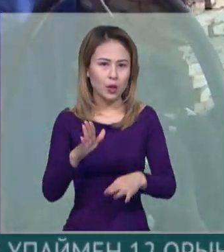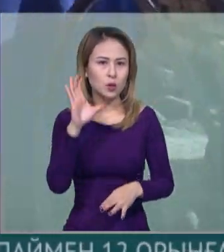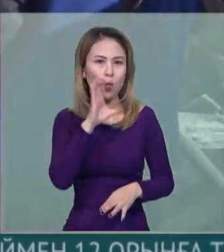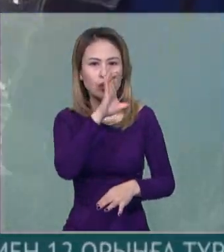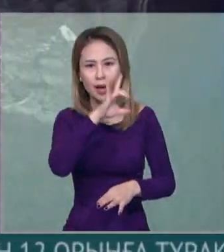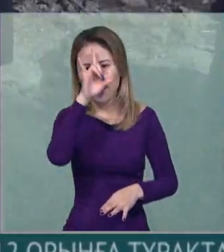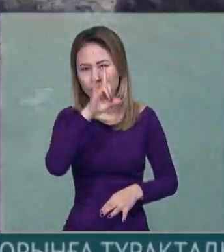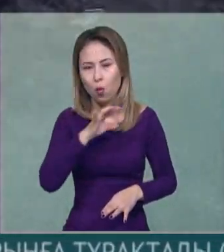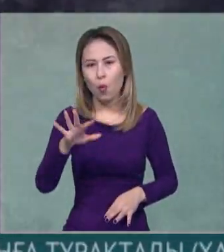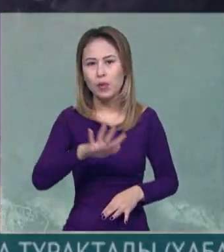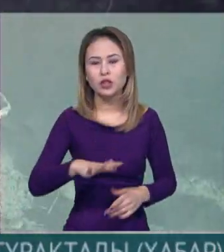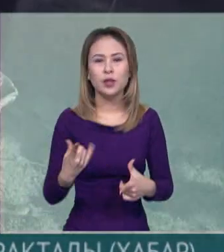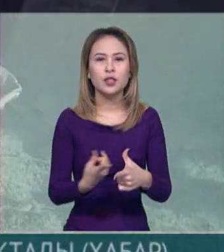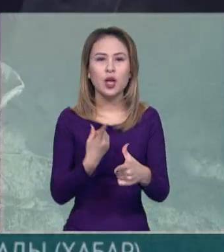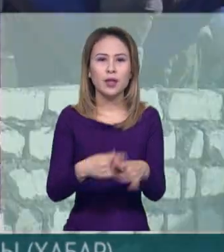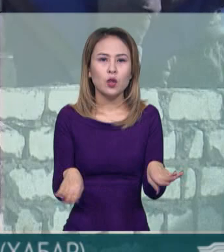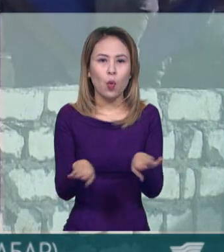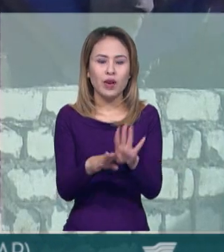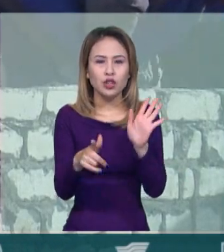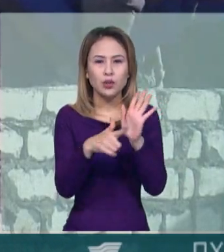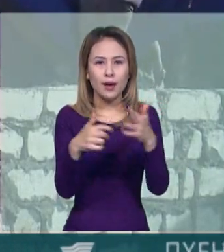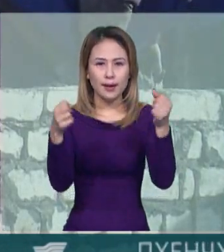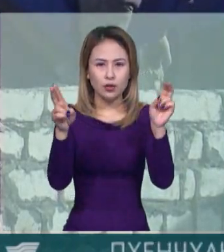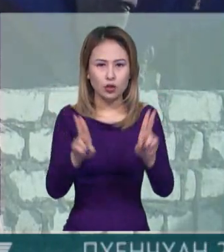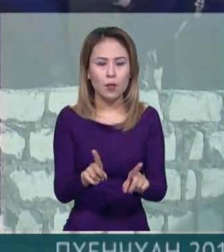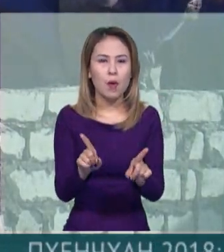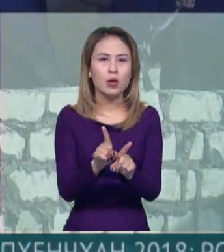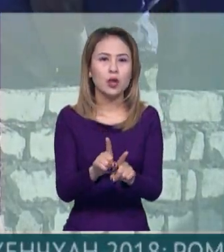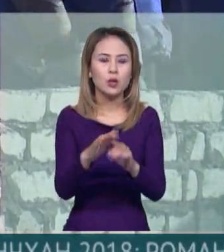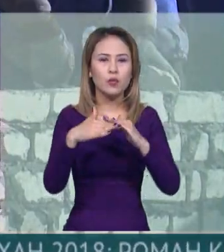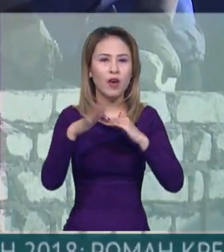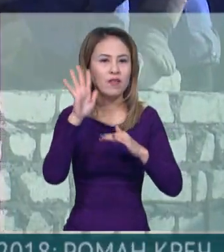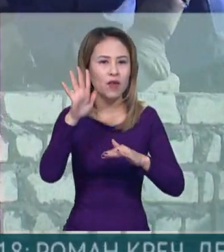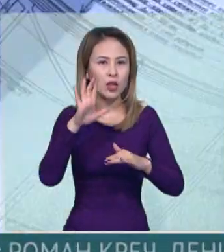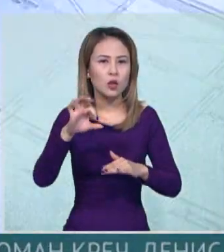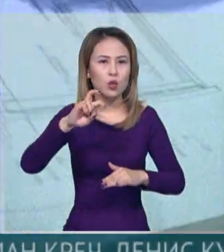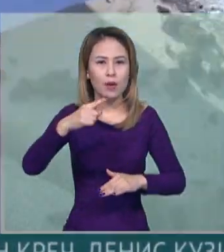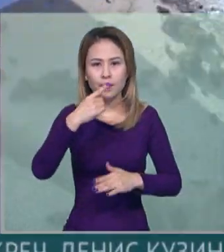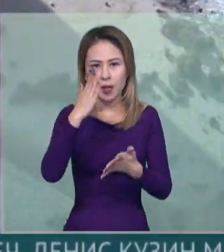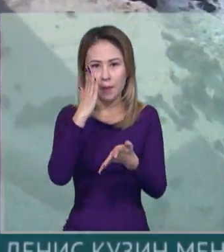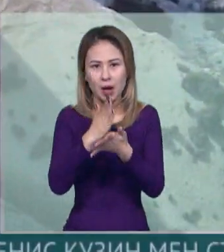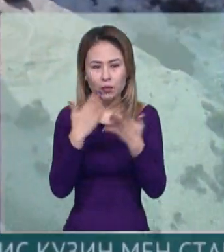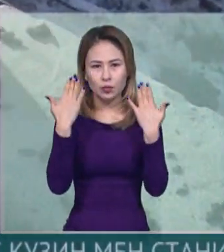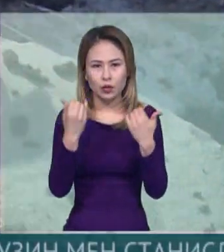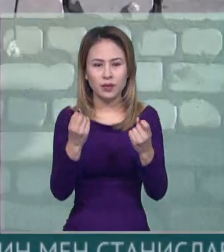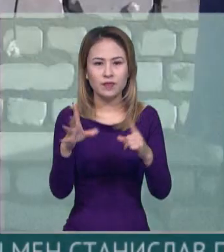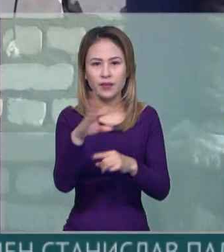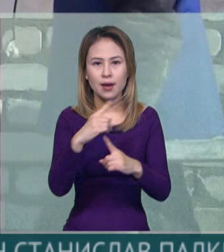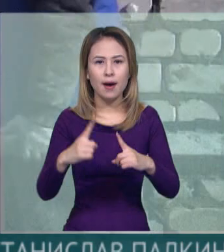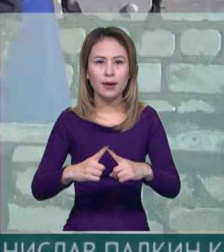Жалпы солтүстік Қазақстан облысында бұл жәндіктер мекендейтін 7 арнайы тұзды көл бар. Олардың барлығы бүгінде жалға